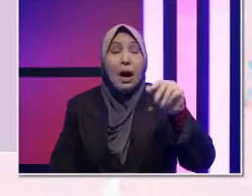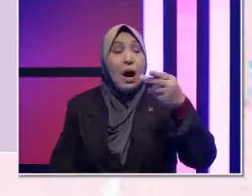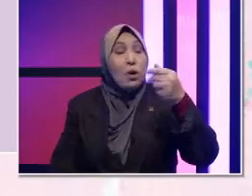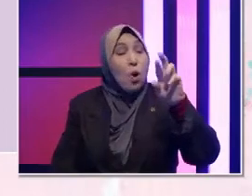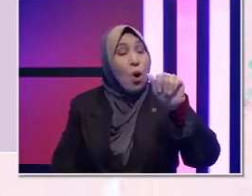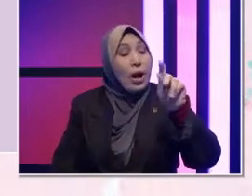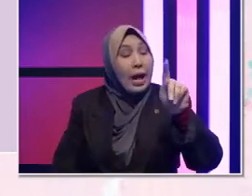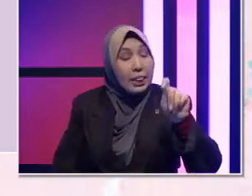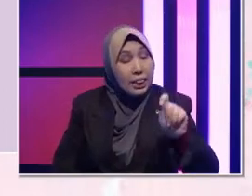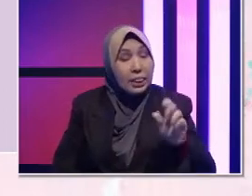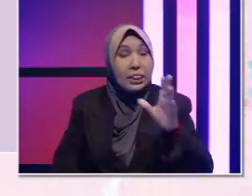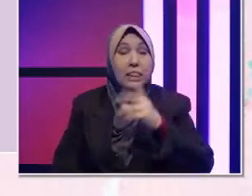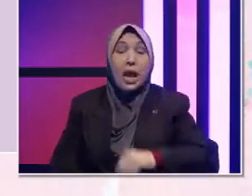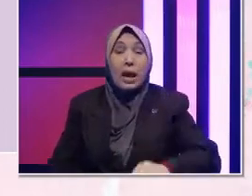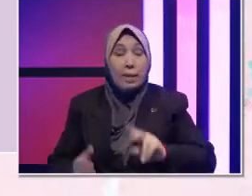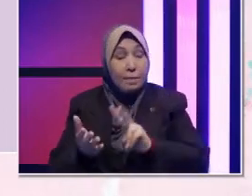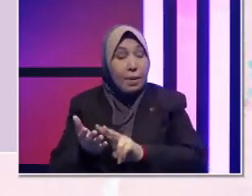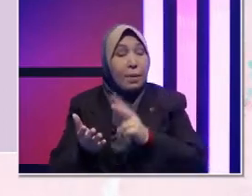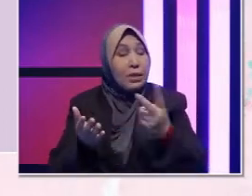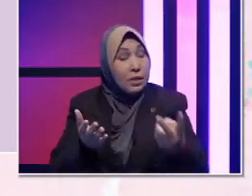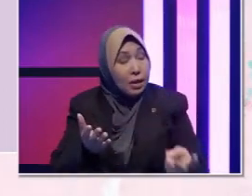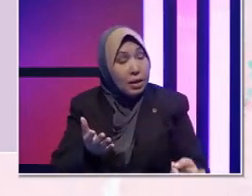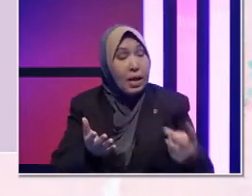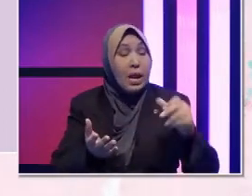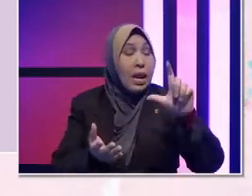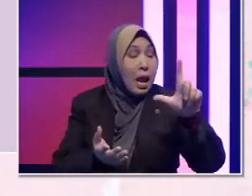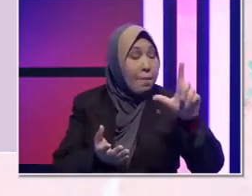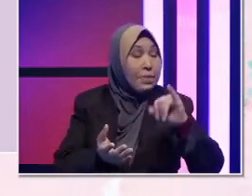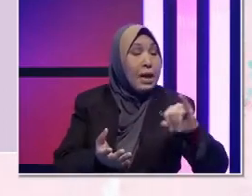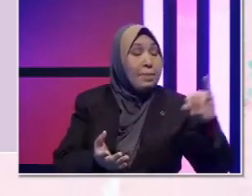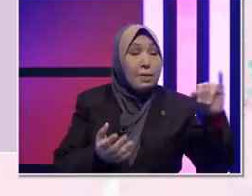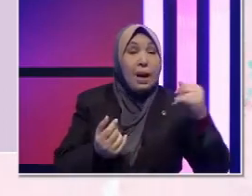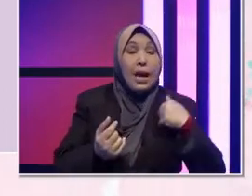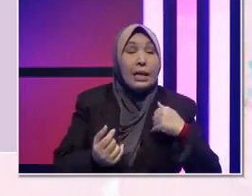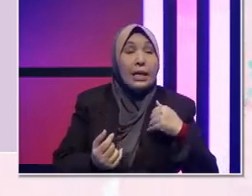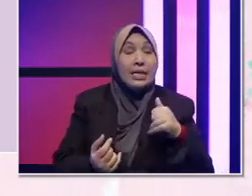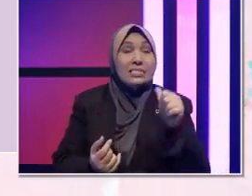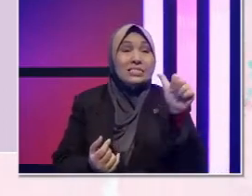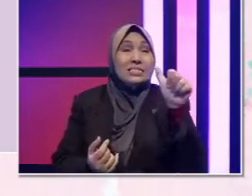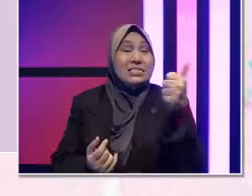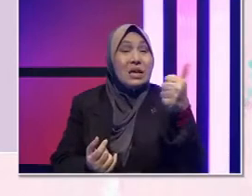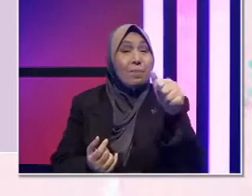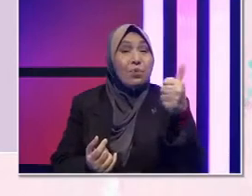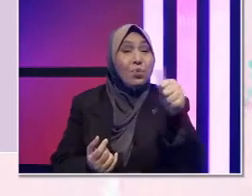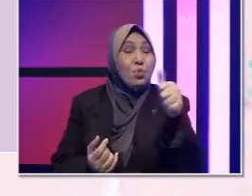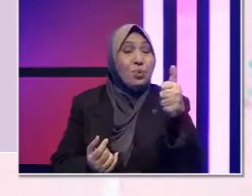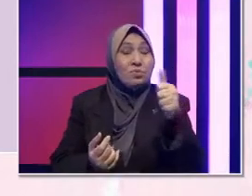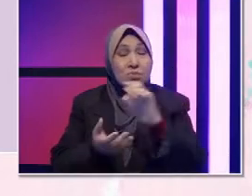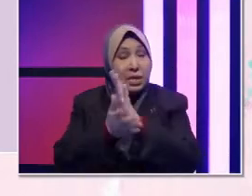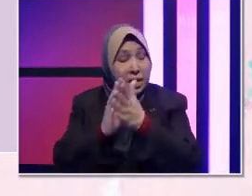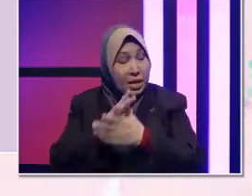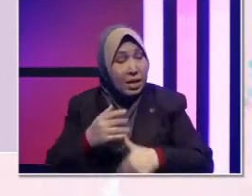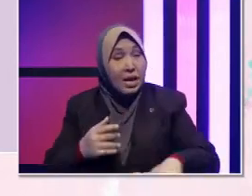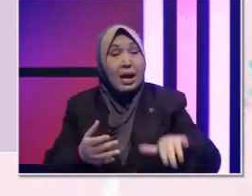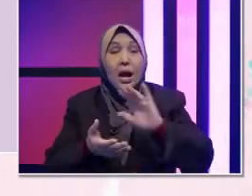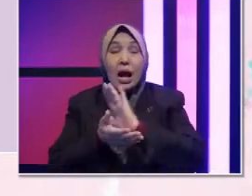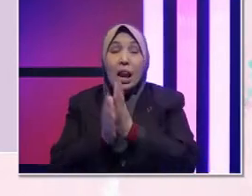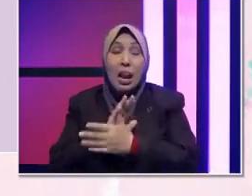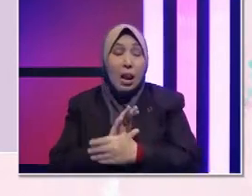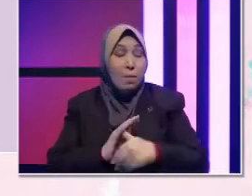6 harakat dan juga perpindahan lam kepada mim tu dia ada sabdu kan. Contohnya ayat yang pertama halaman